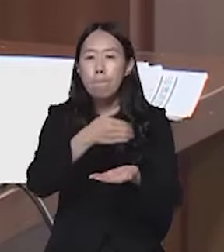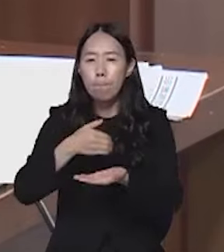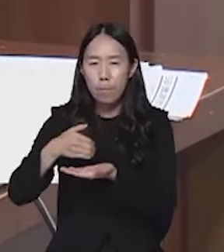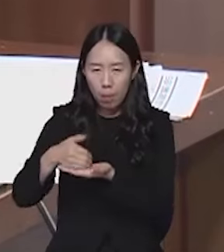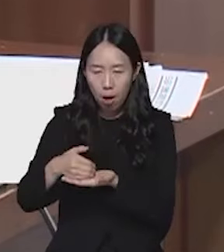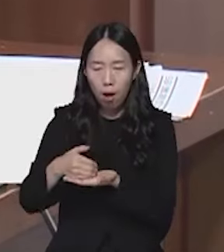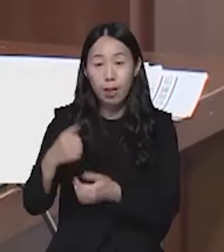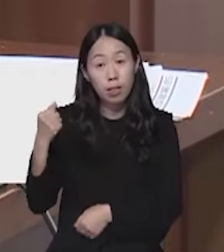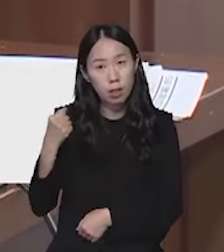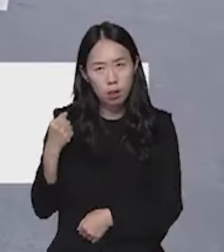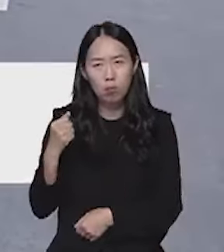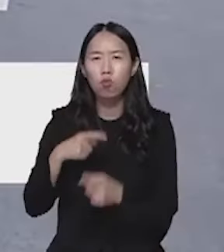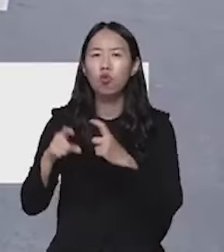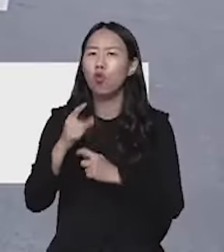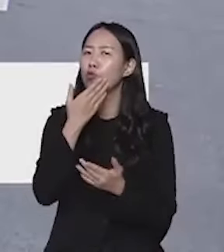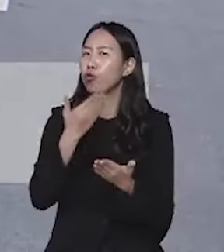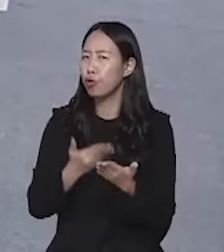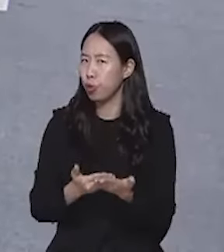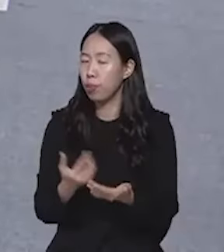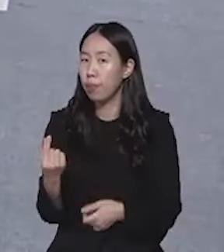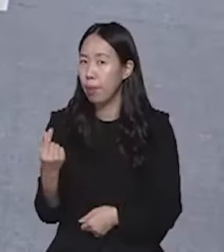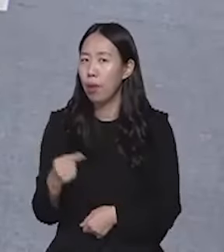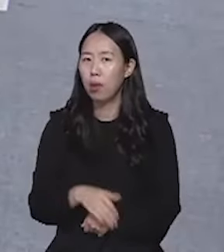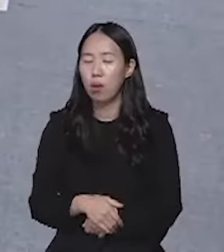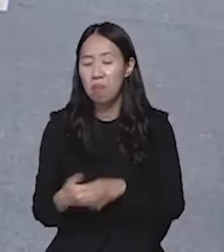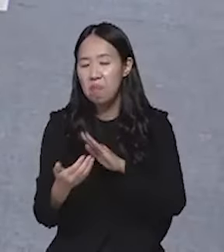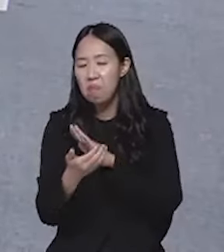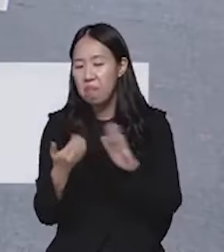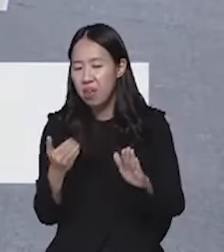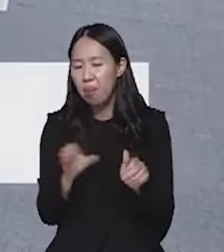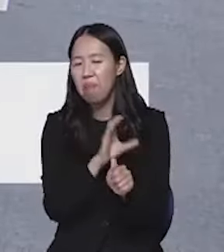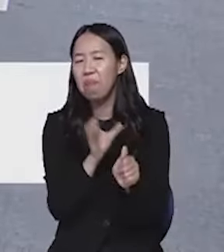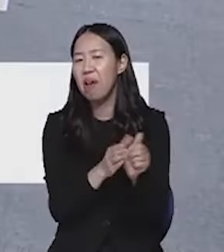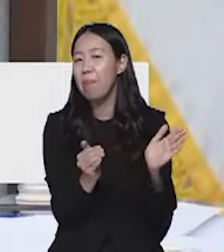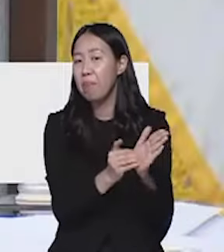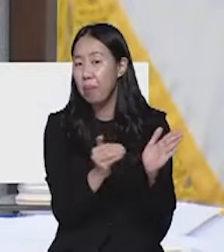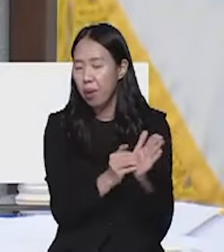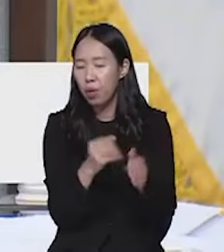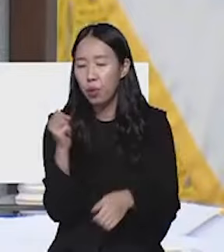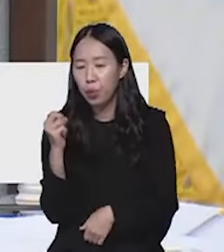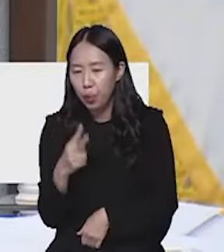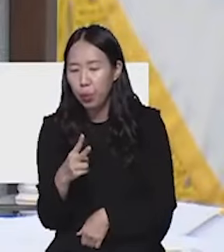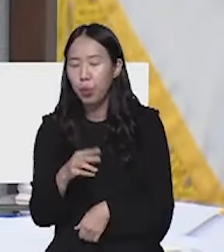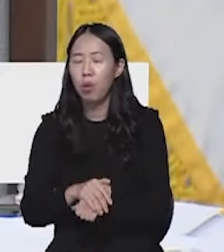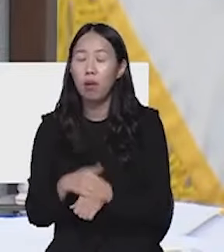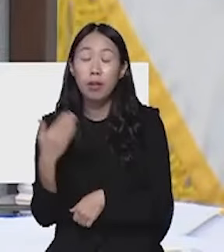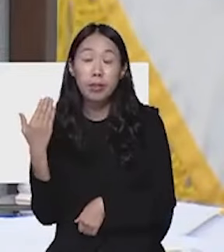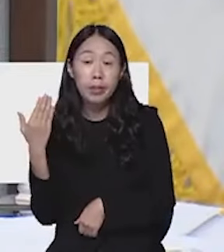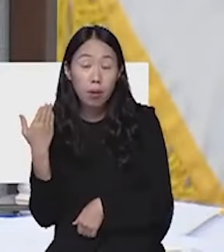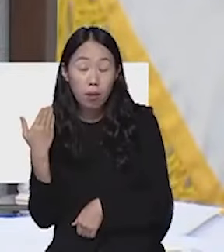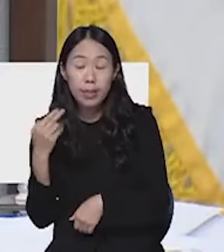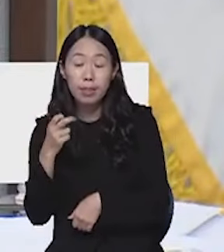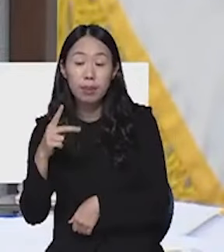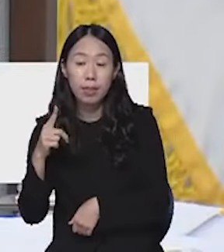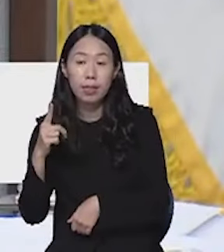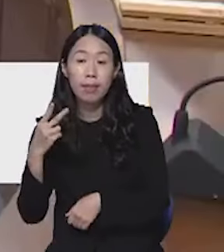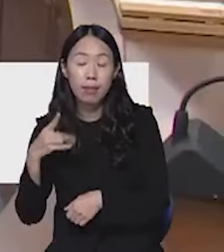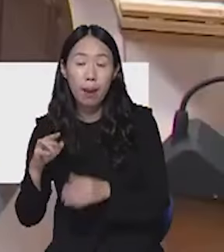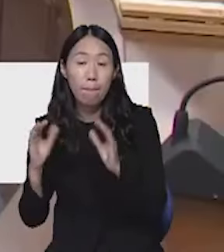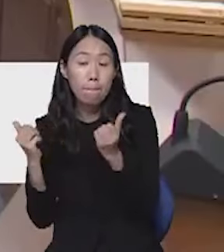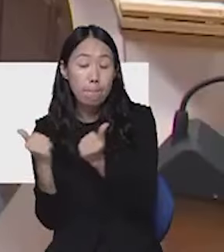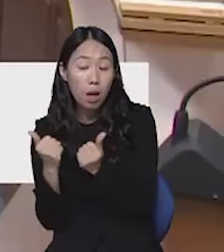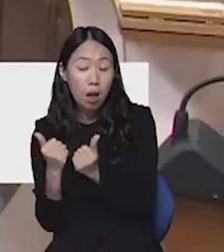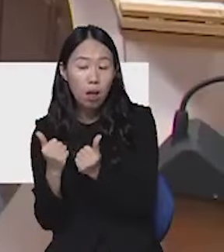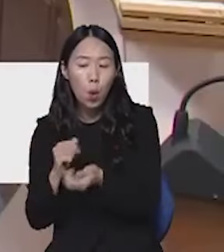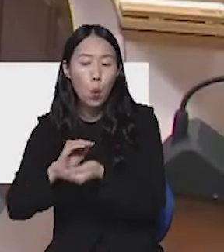어떤 능력이 더 중요하지 않는가. 사전 내정설과 21대 국회에서 농협법 개정안을 밀어붙이는 과정에서 로비를